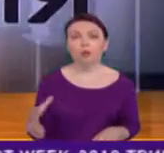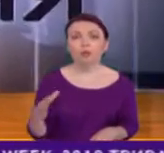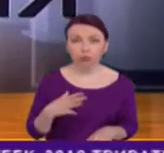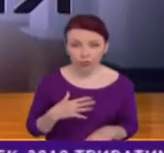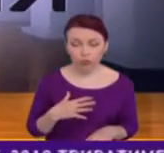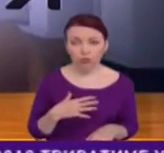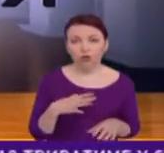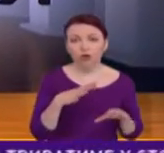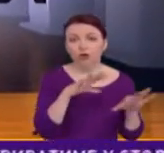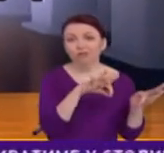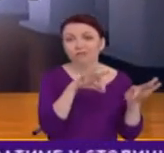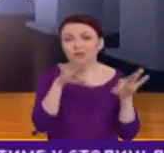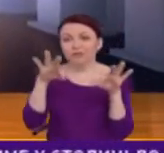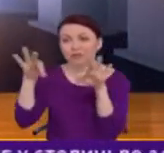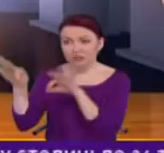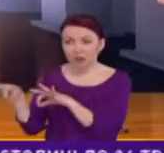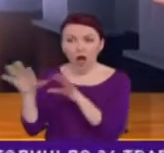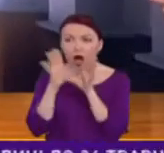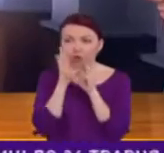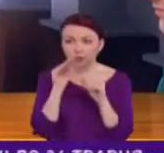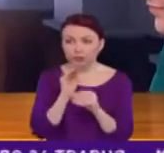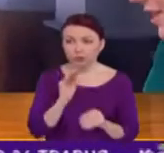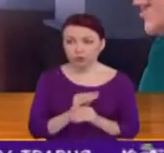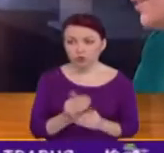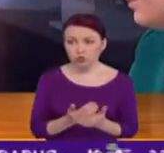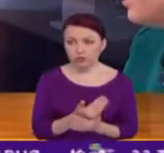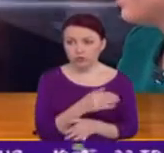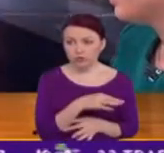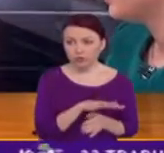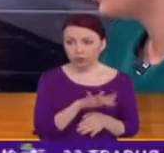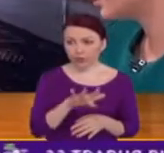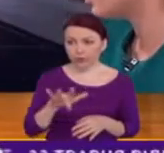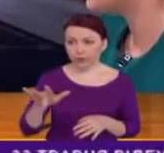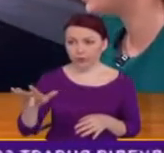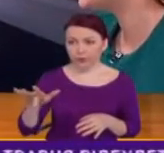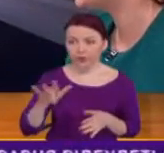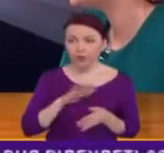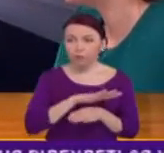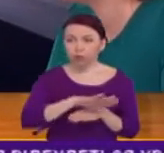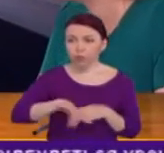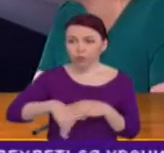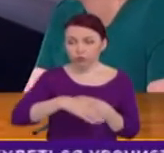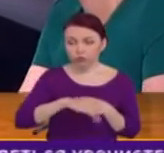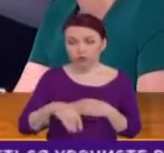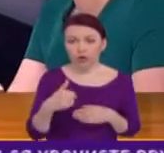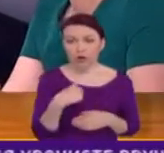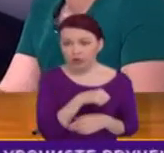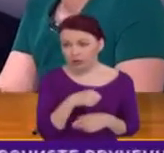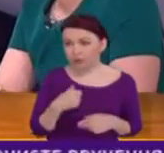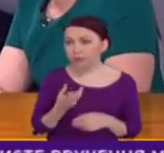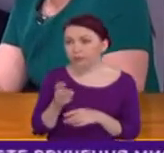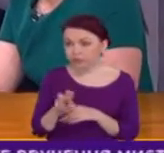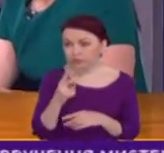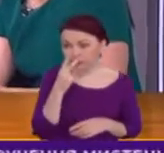її вивезли, демонтували, а ще не встигли поставити нову. Так. Дуже актуальне питання. Я сам виїжджав, тому що у